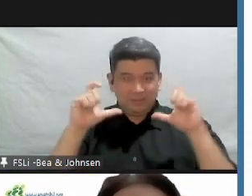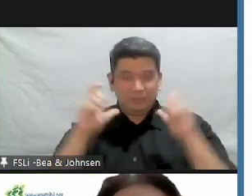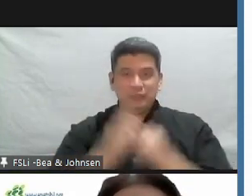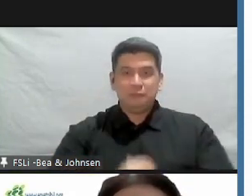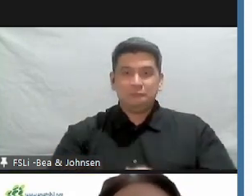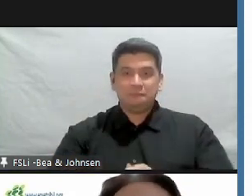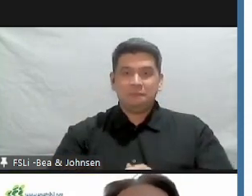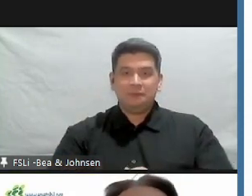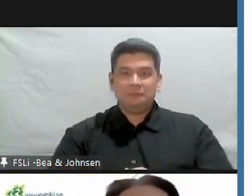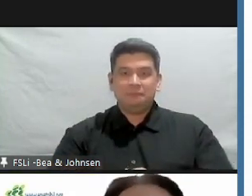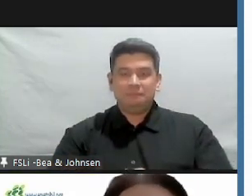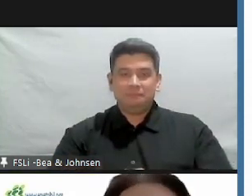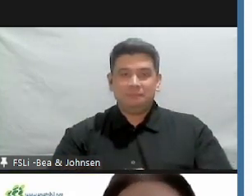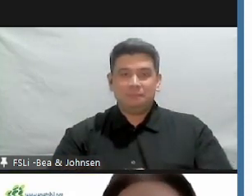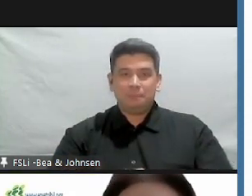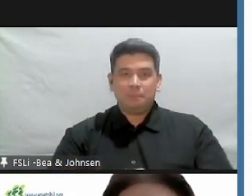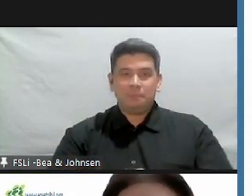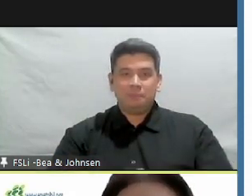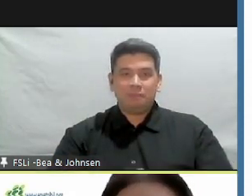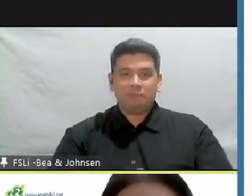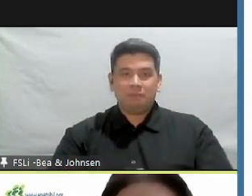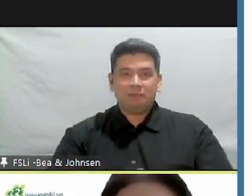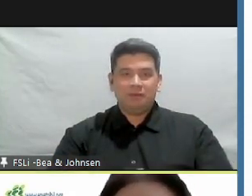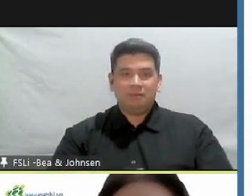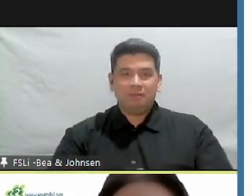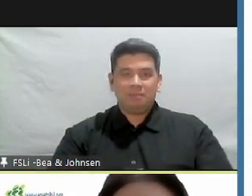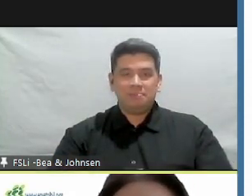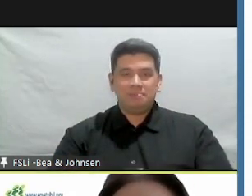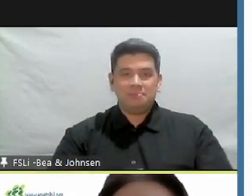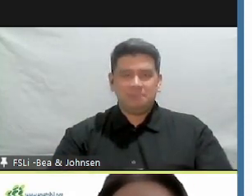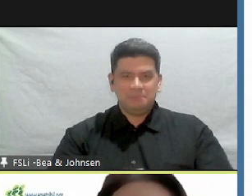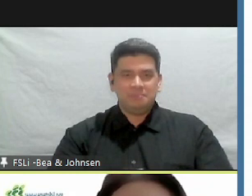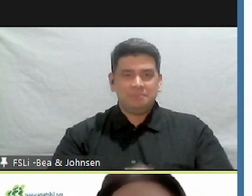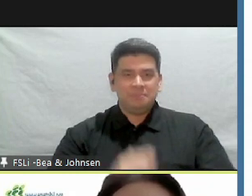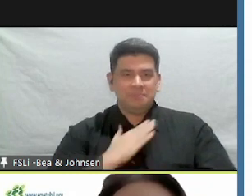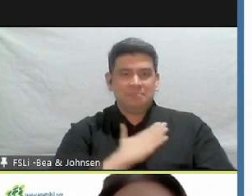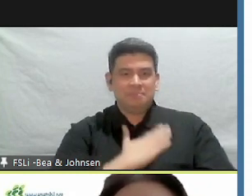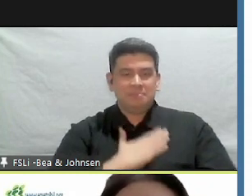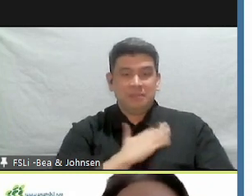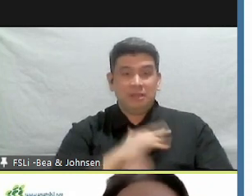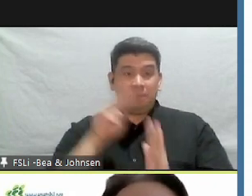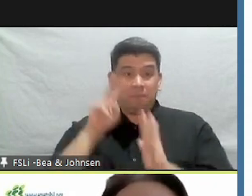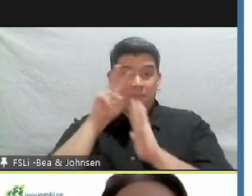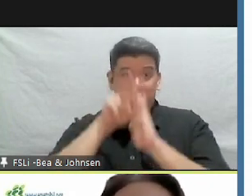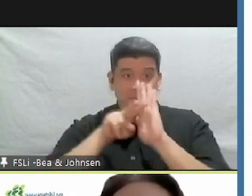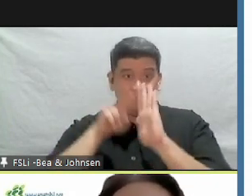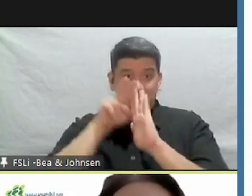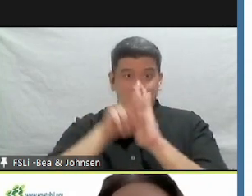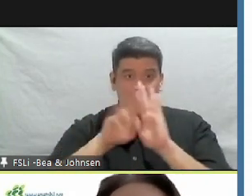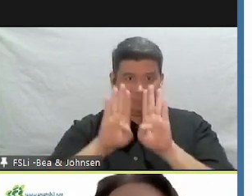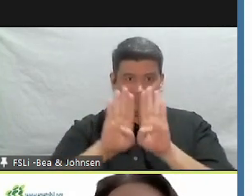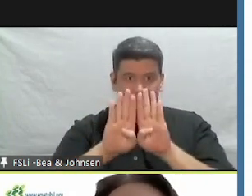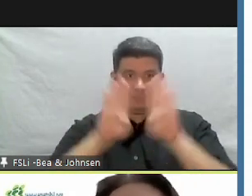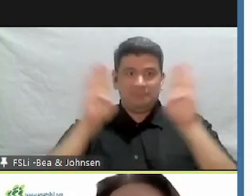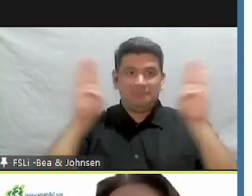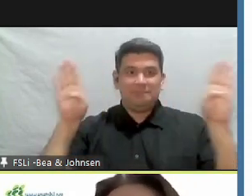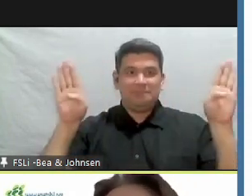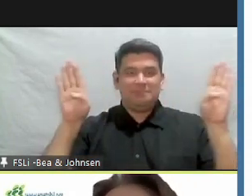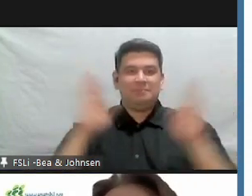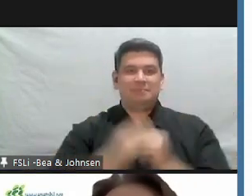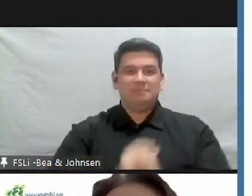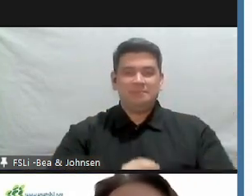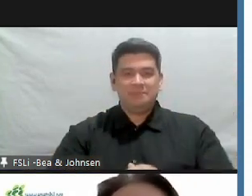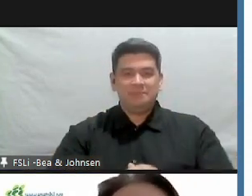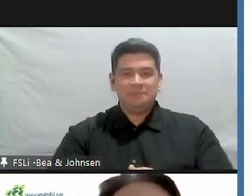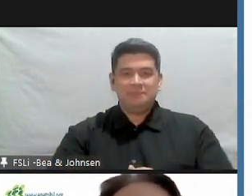sa'yo. Sa isang photo op, buksan lang po natin ang ating mga video cams para po